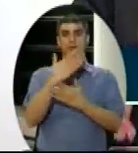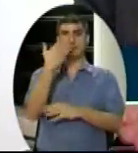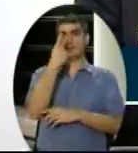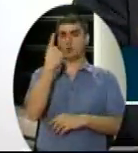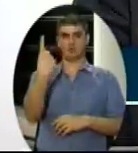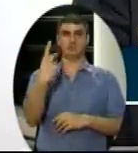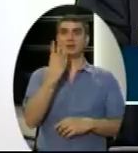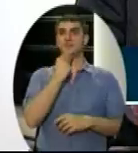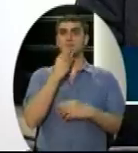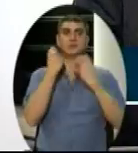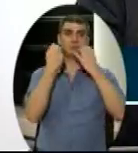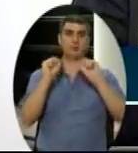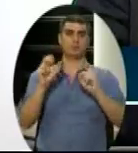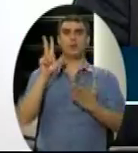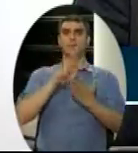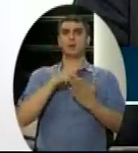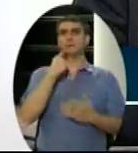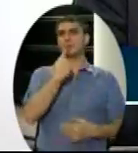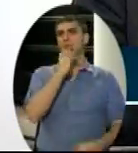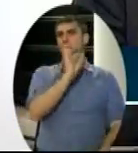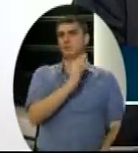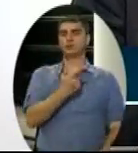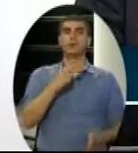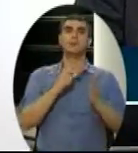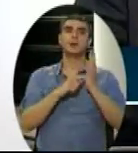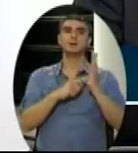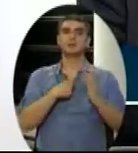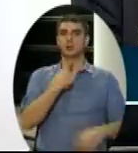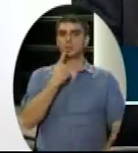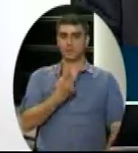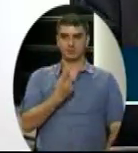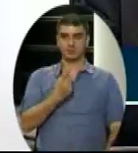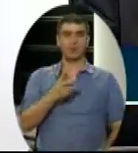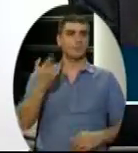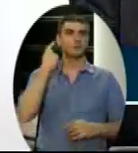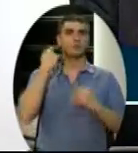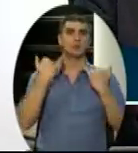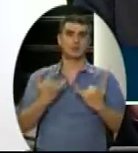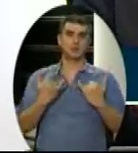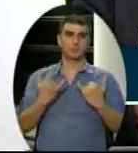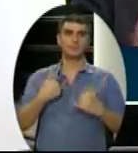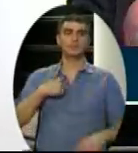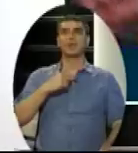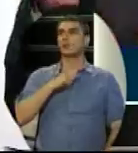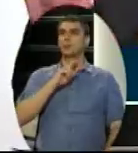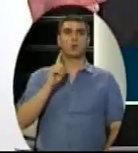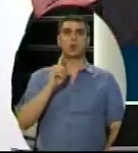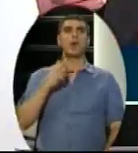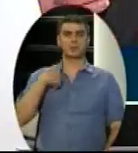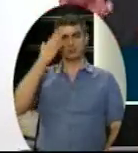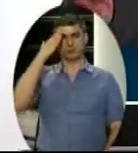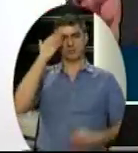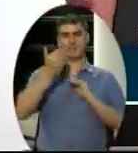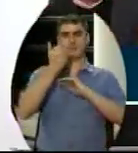את עצמה כיהודית ודמוקרטית. בג"ץ אמר את דברו, ולכן אני אומר, מה את שומעת היום? שומעת, אנחנו לא באים, אנחנו מכירים